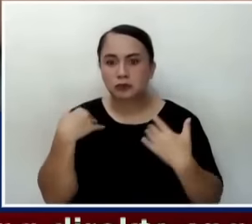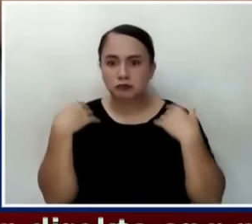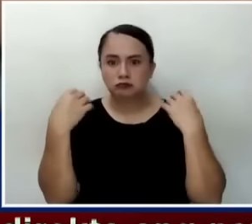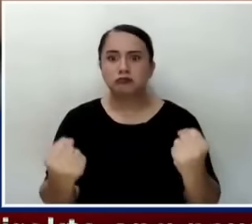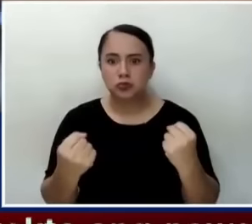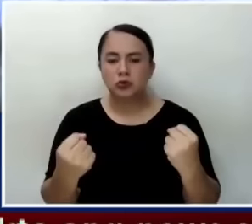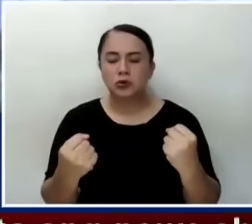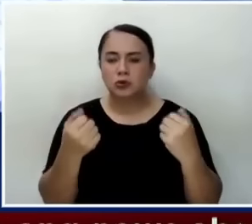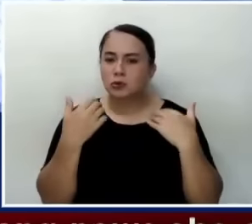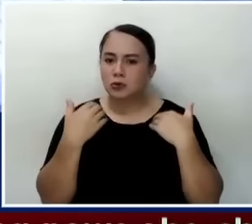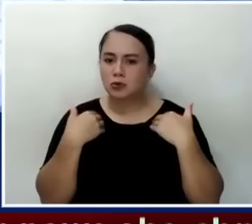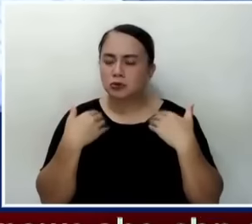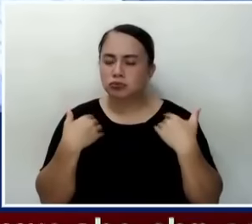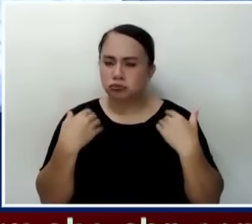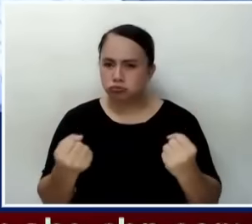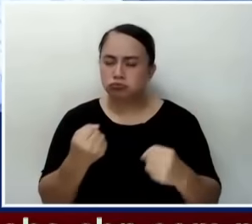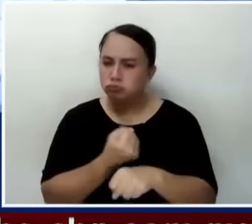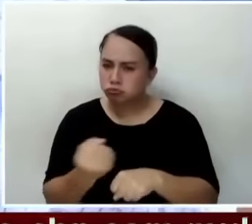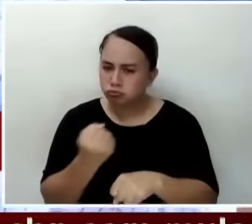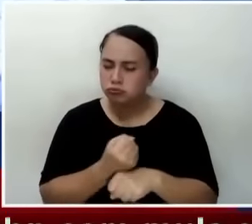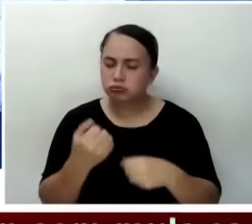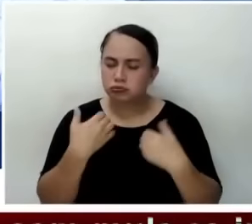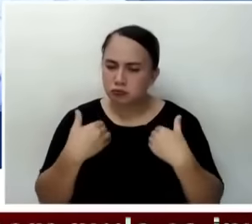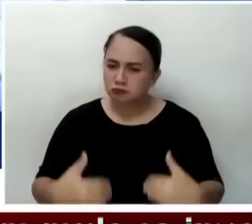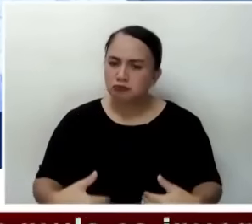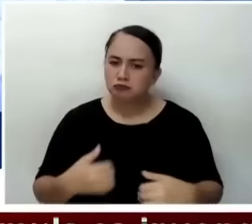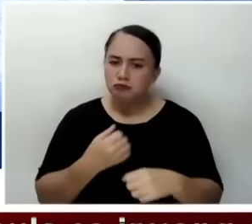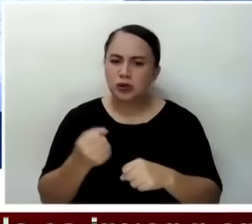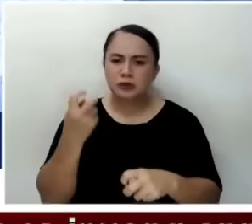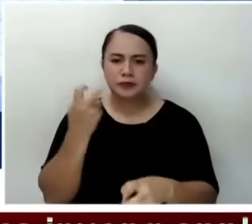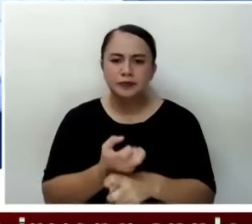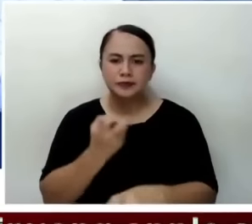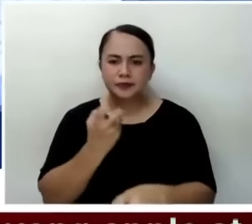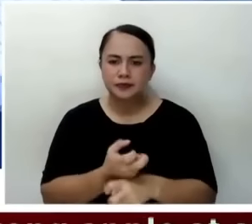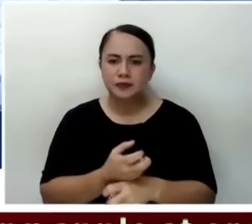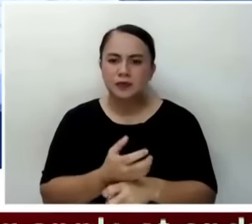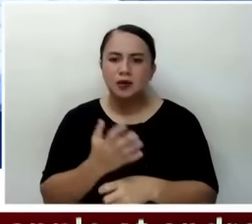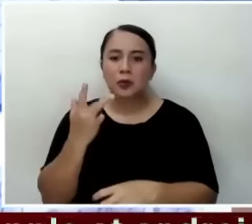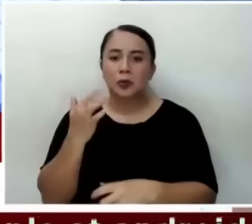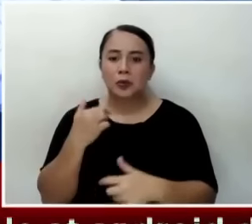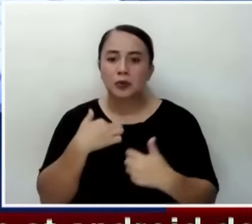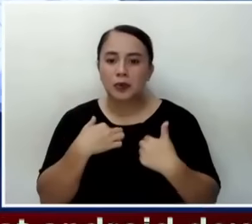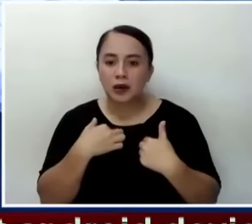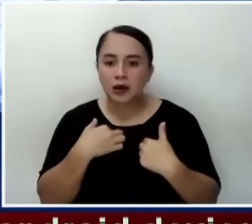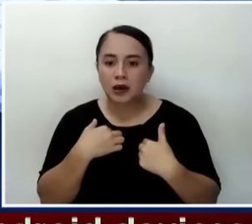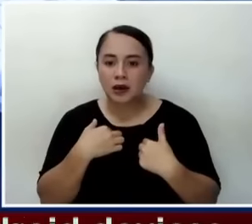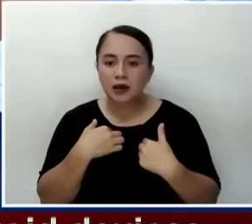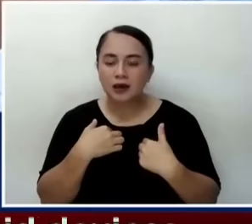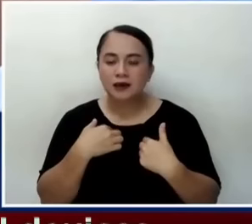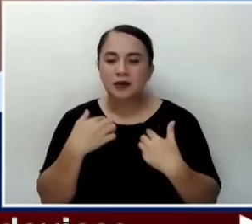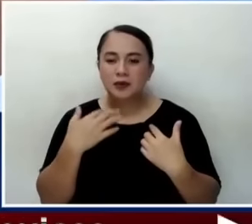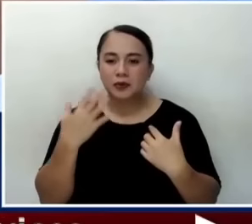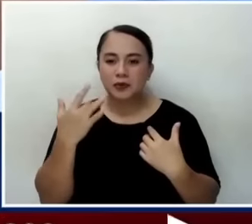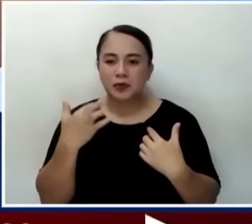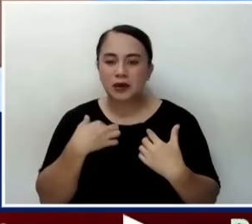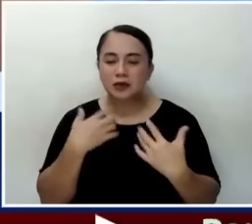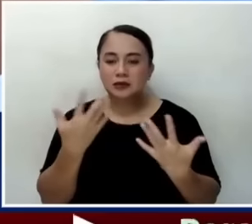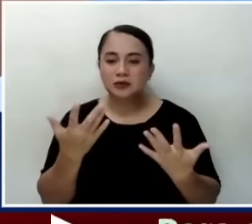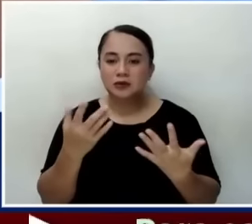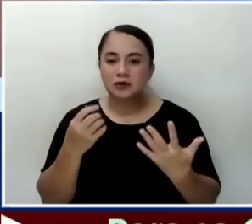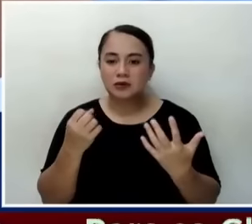ang kanyang resistensya. Sobrang hirap po. Lalo na to kung realist na to. Patunay ako